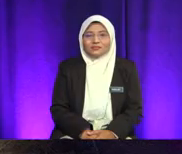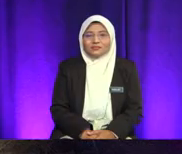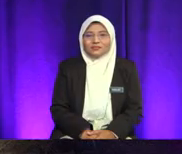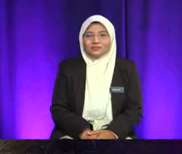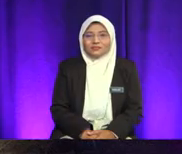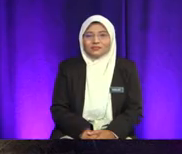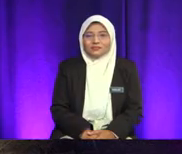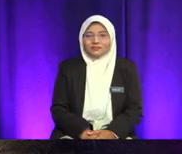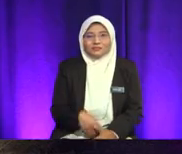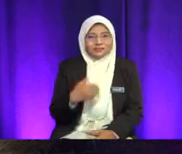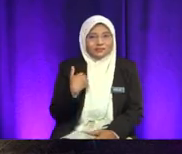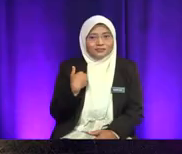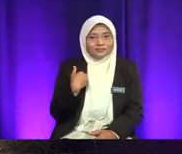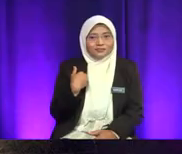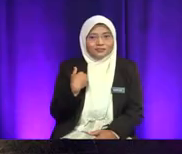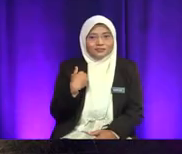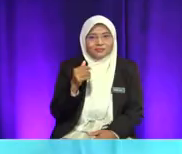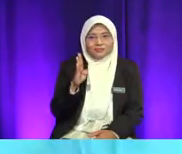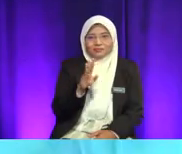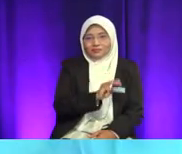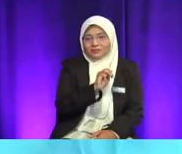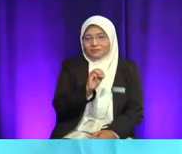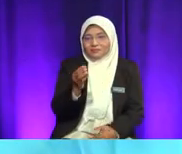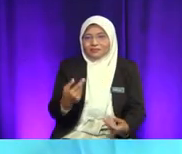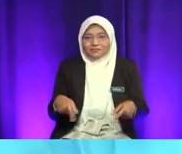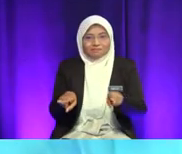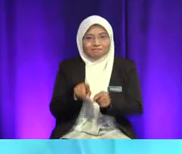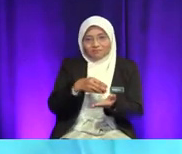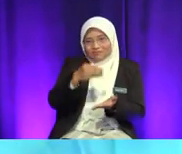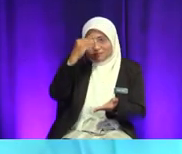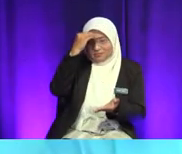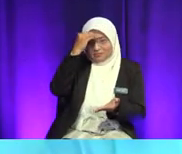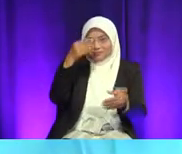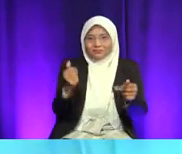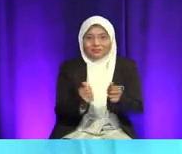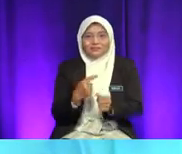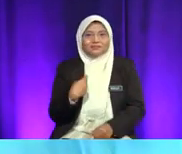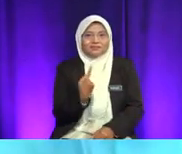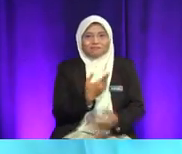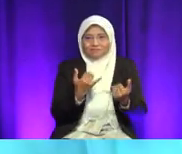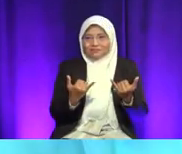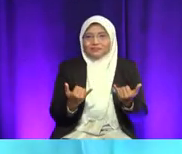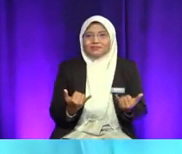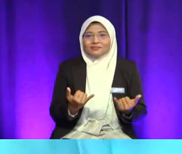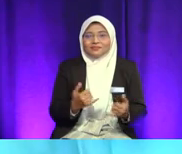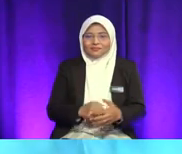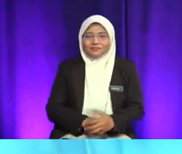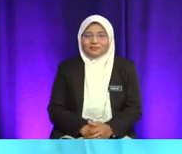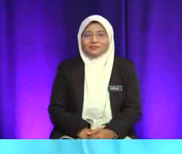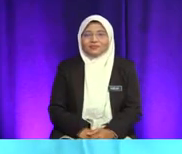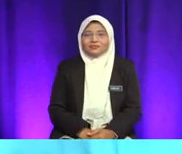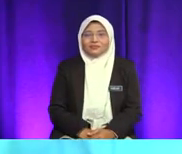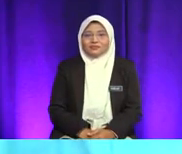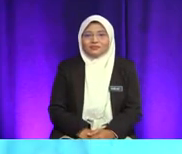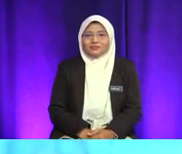pembelajaran pada hari ini dalam mata pelajaran sejarah tapi kayaknya tahu juga lah pastinya murid-murid yang sedang menuntut ketika